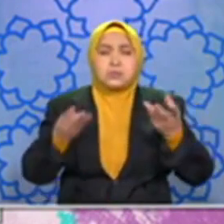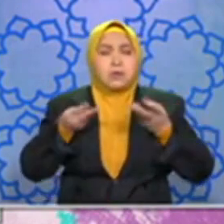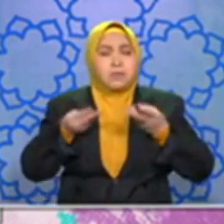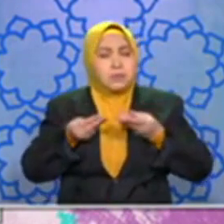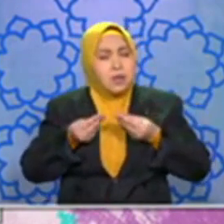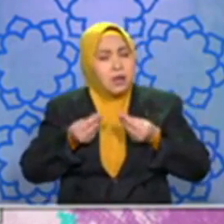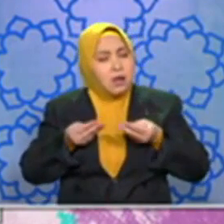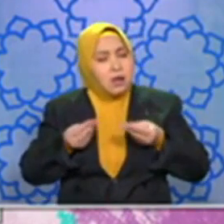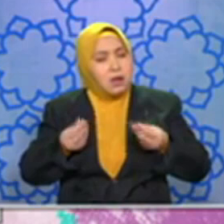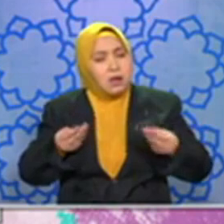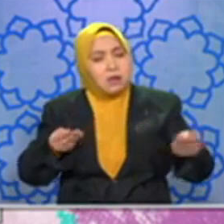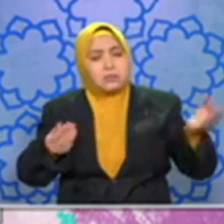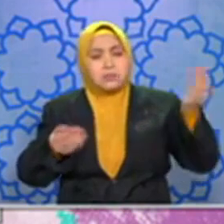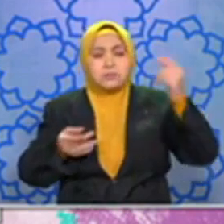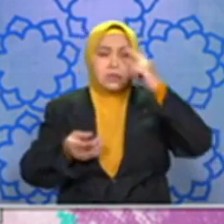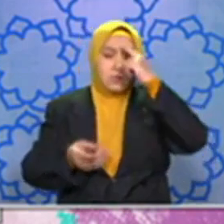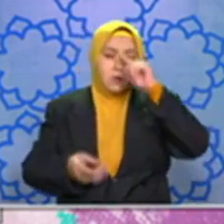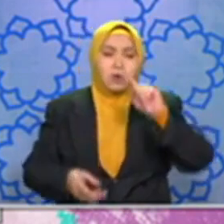فيهن